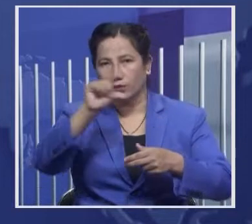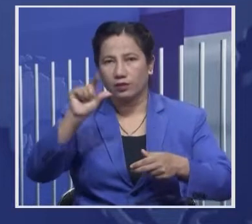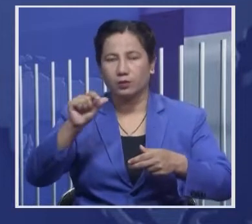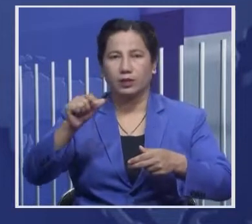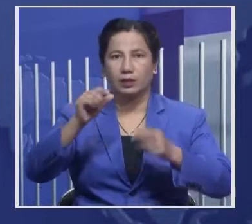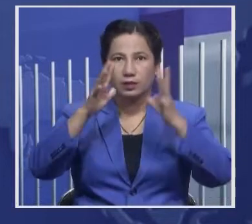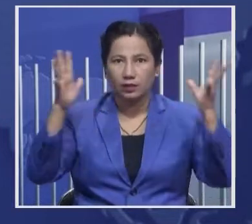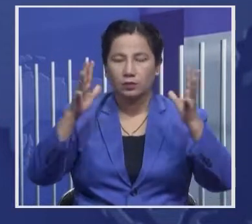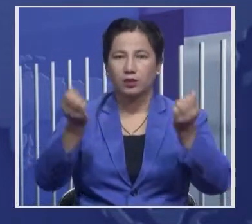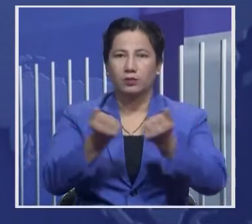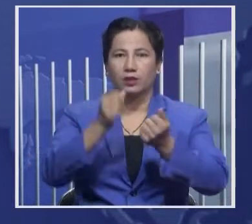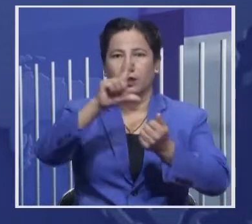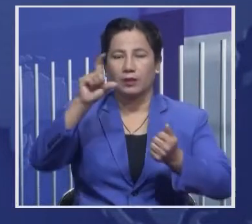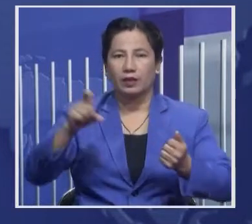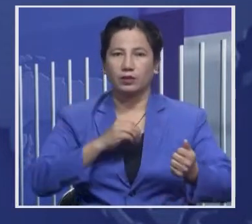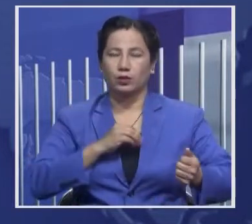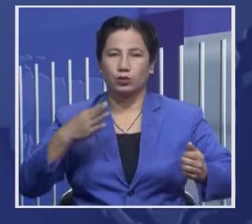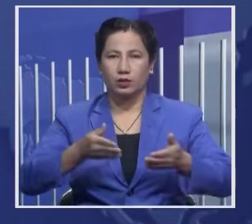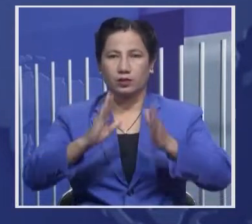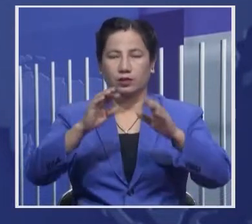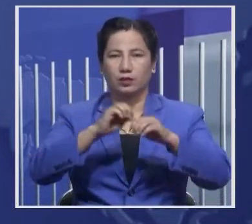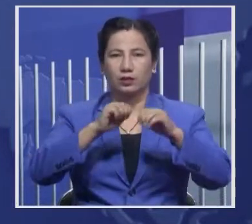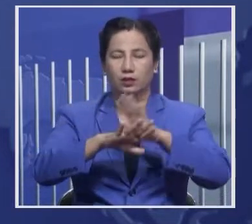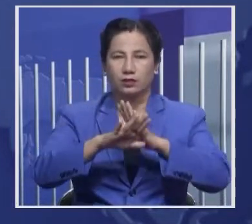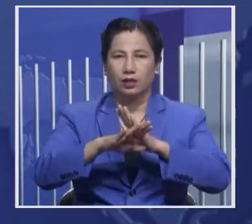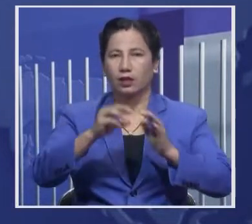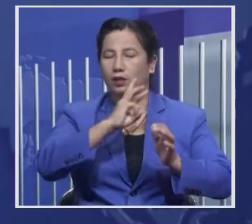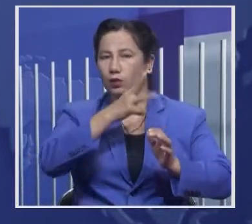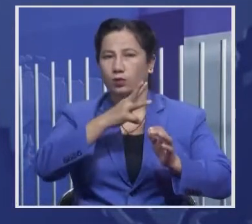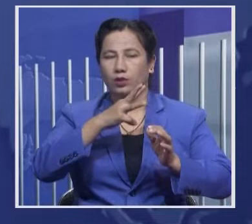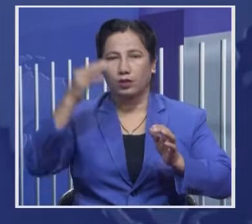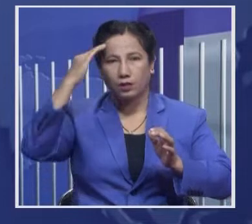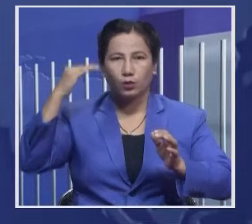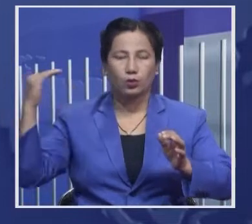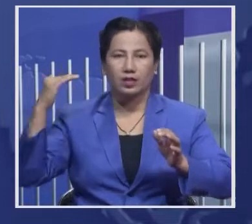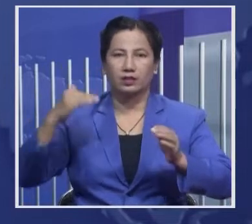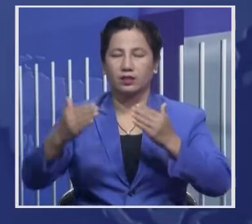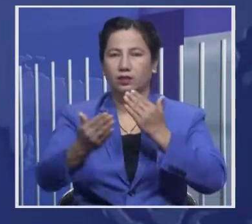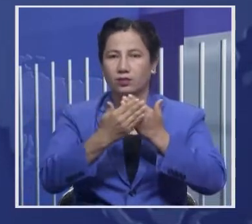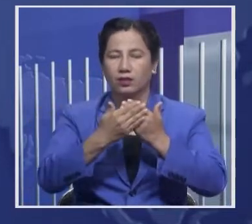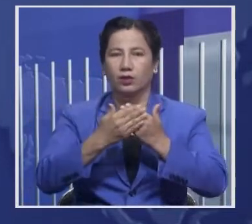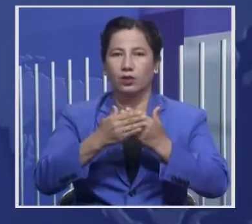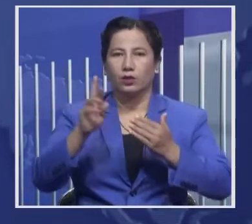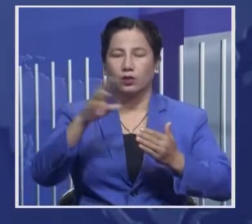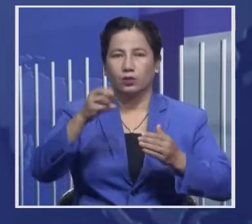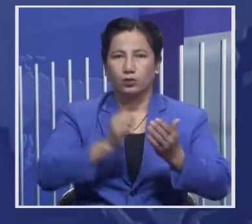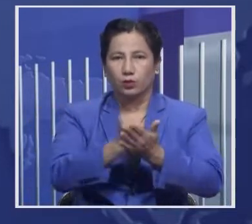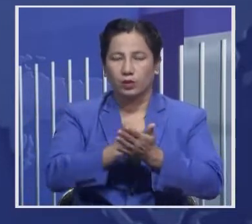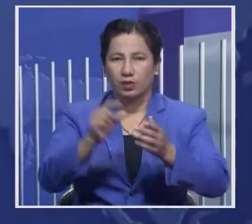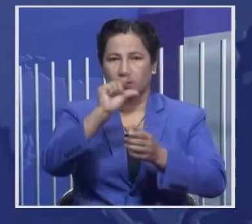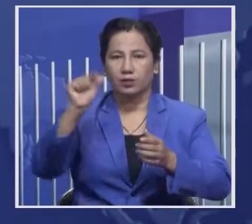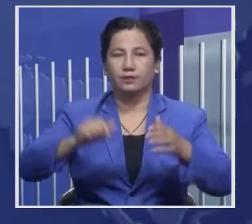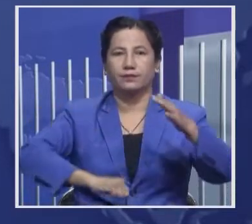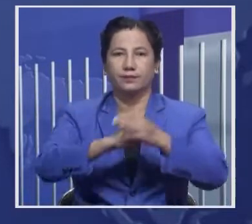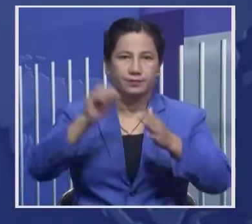दिनभर अवरुद्ध नेपालगञ्ज सुर्खेत सडक खण्ड सञ्चालन अनि उत्तर कोरियासँग नजिकिन खोजेको रुसको प्रयासको विषय पनि। तर सुरुमा